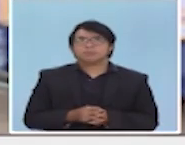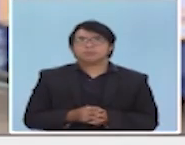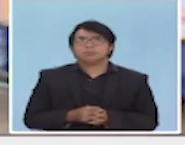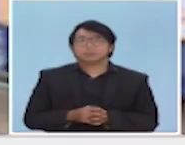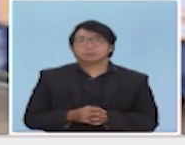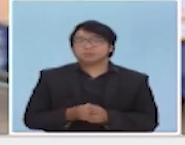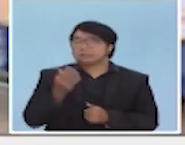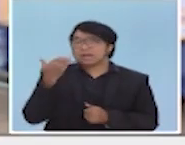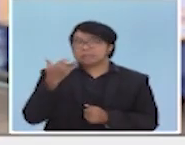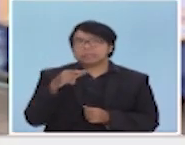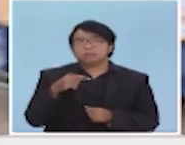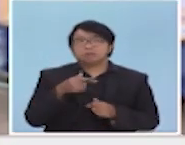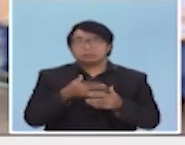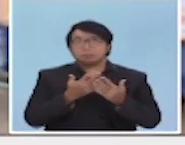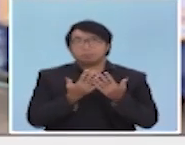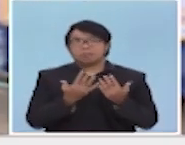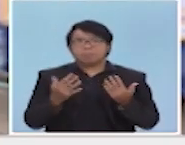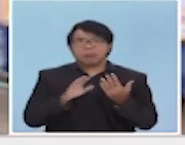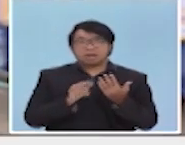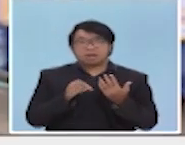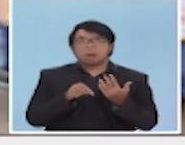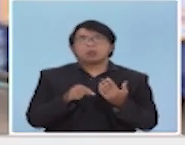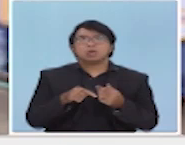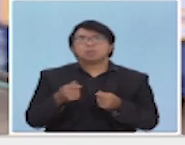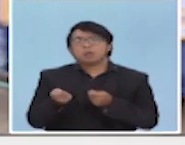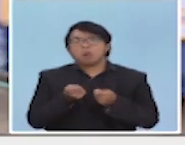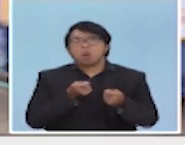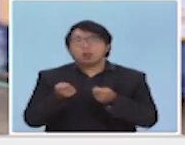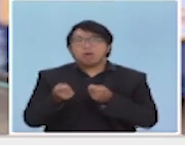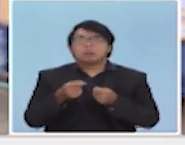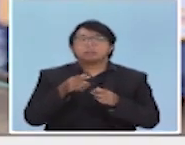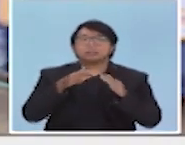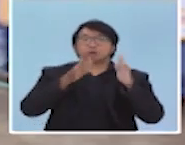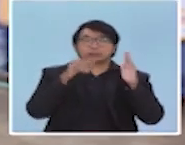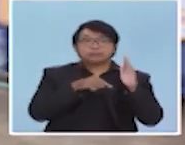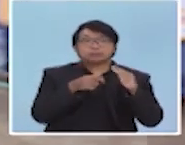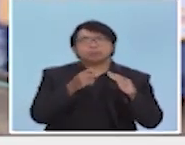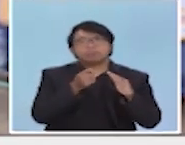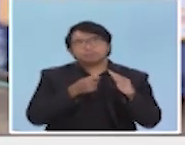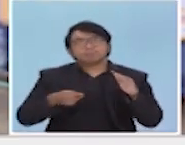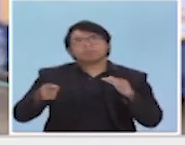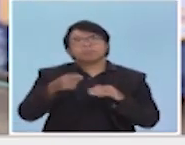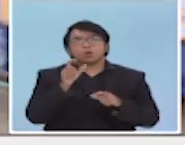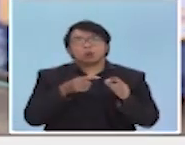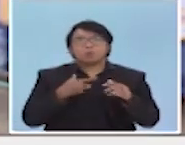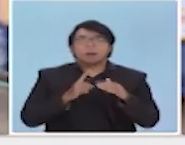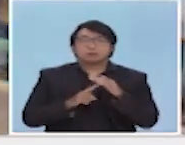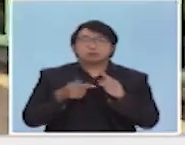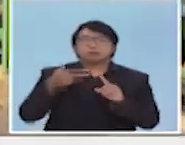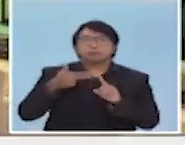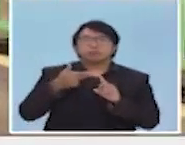juga sejumlah pengelola pasar melakukan penyemprotan dan pengecekan suhu. Dan tempat tadi terlihat